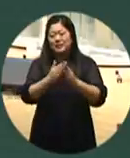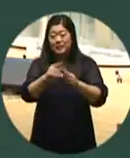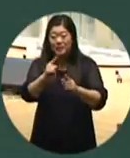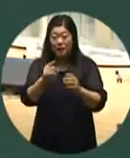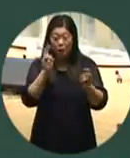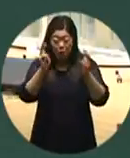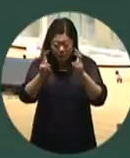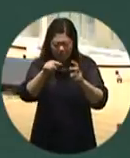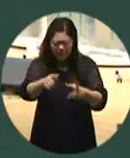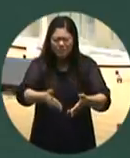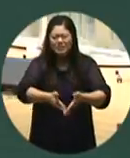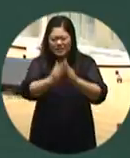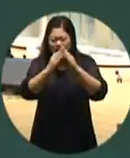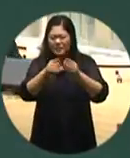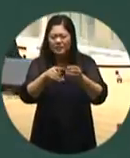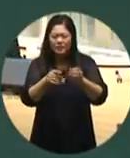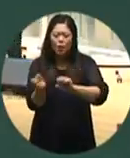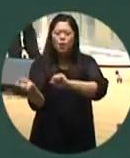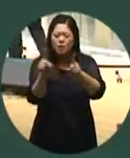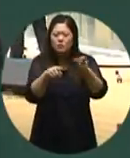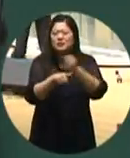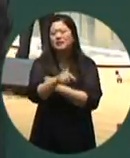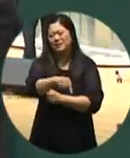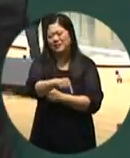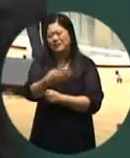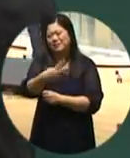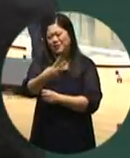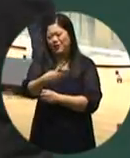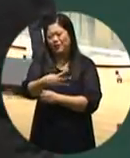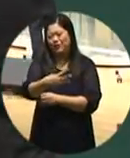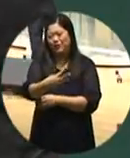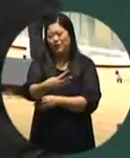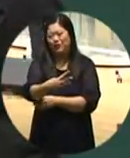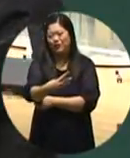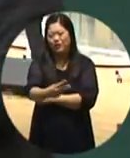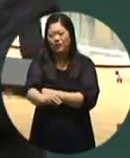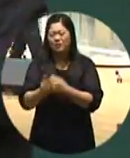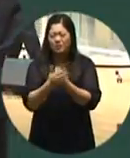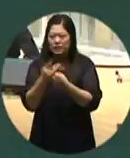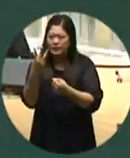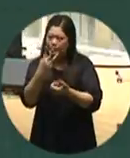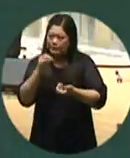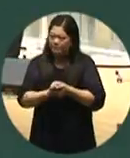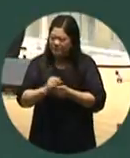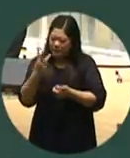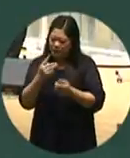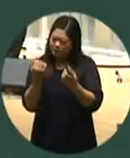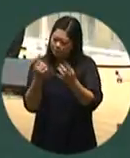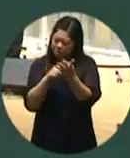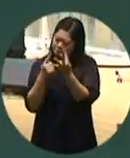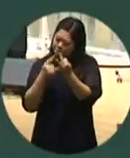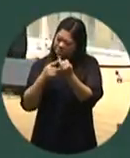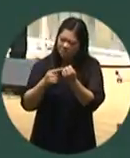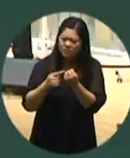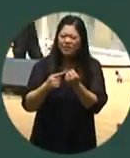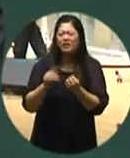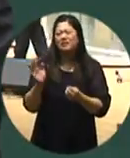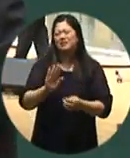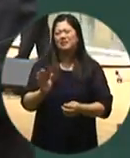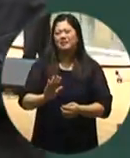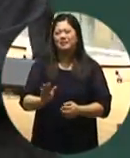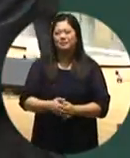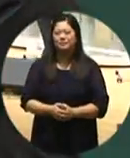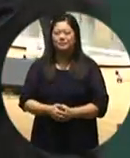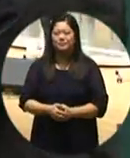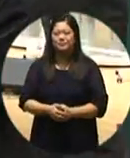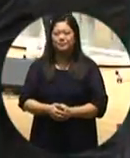딱 붙잡아서 이게 시작입니다. Grab hold of this because this is the beginning. 놓치지 마세요. Don't lose hold of it. 24 올인의 방법. Then the method of 24 hour